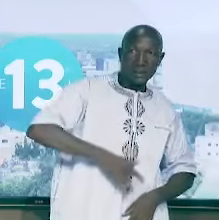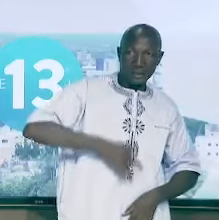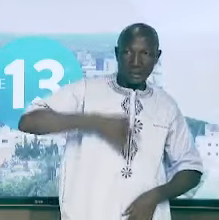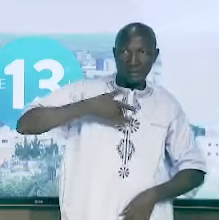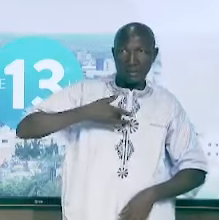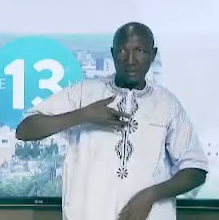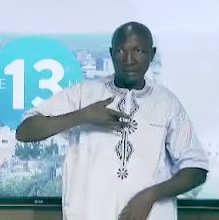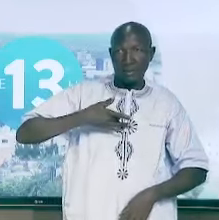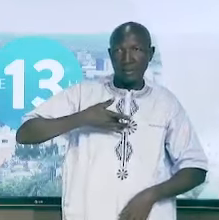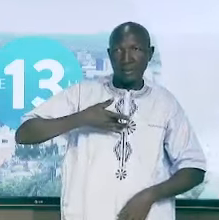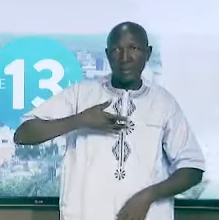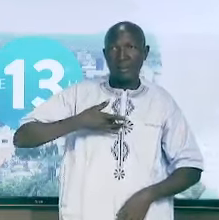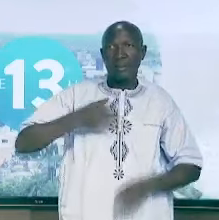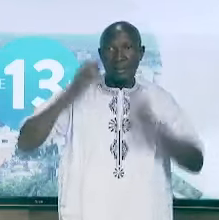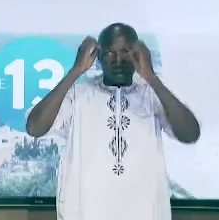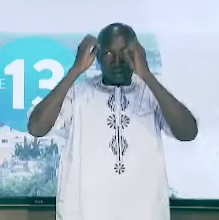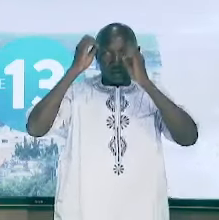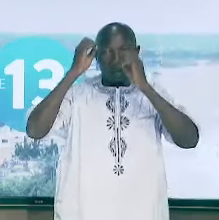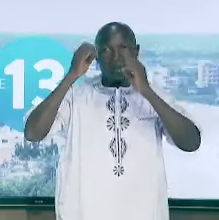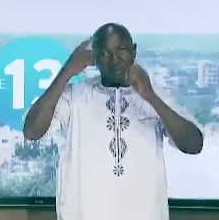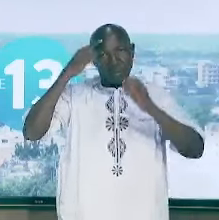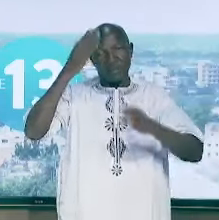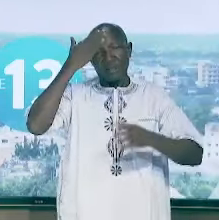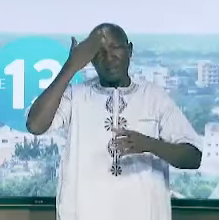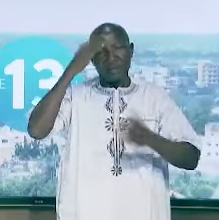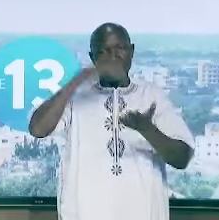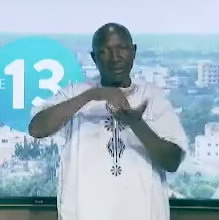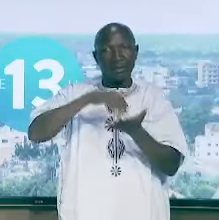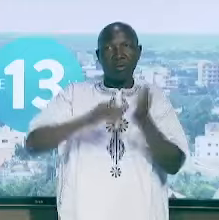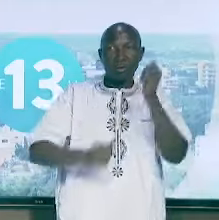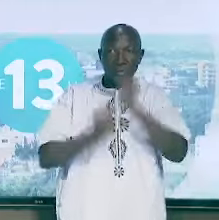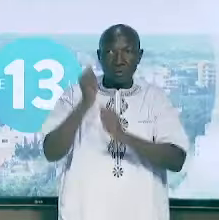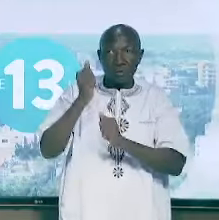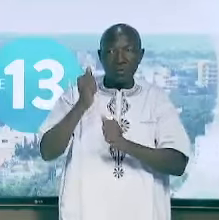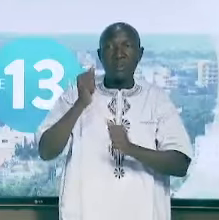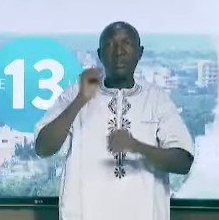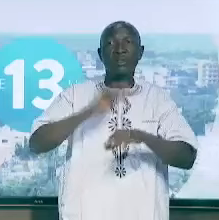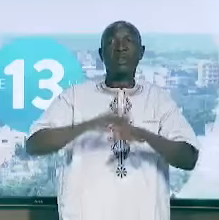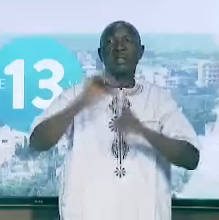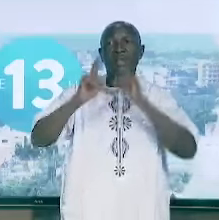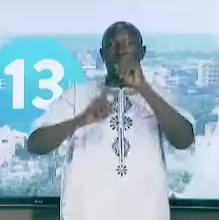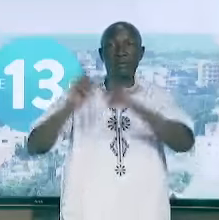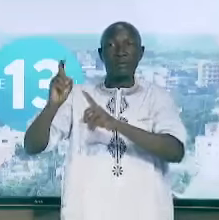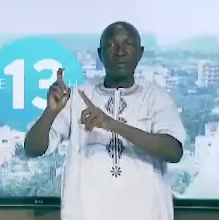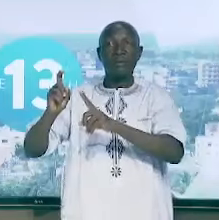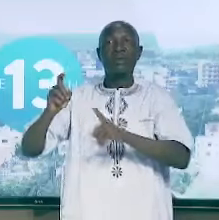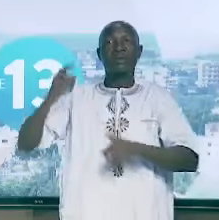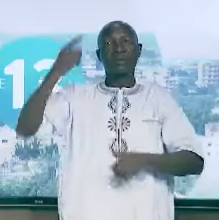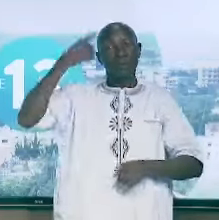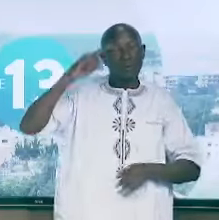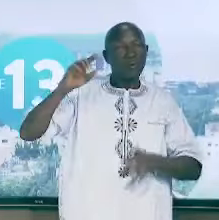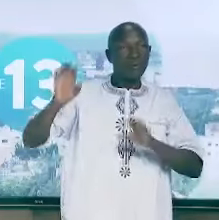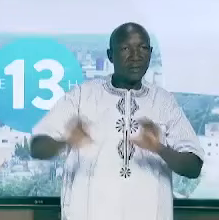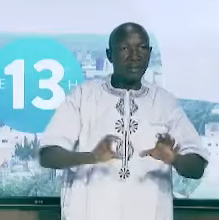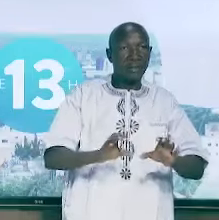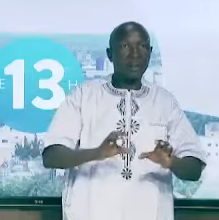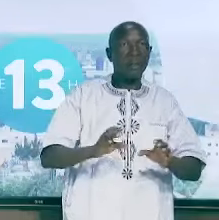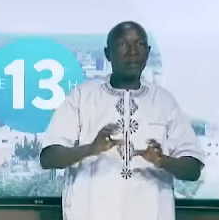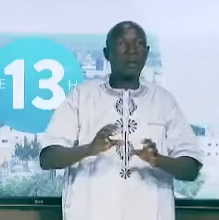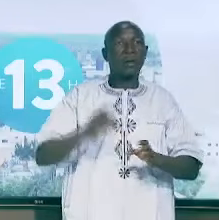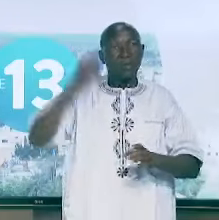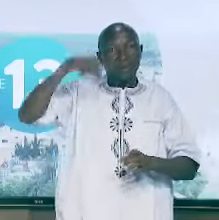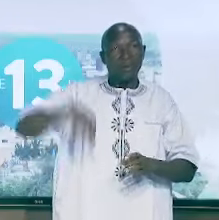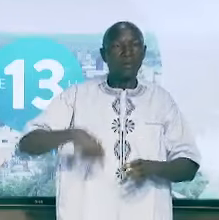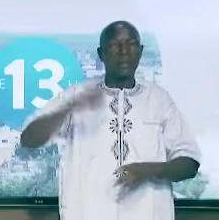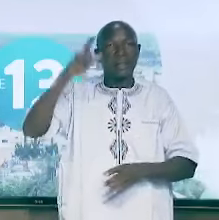nous laisser édifier pour en savoir davantage sur cette question, à l'effet de faire en sorte que les citoyens,